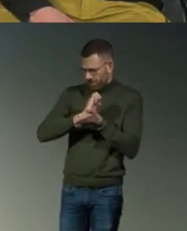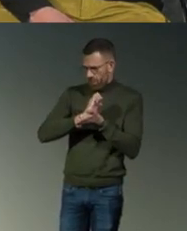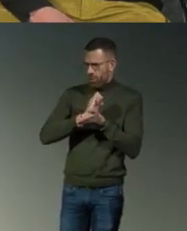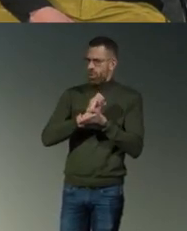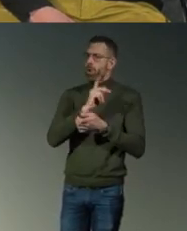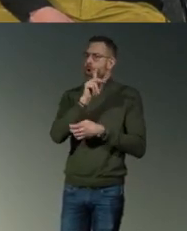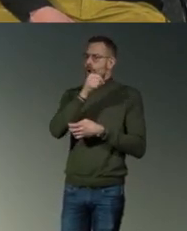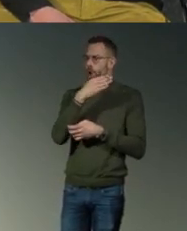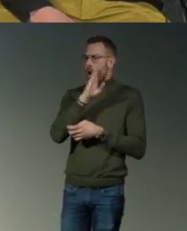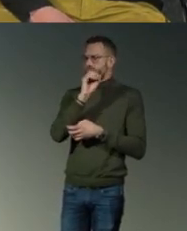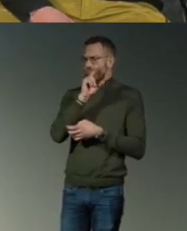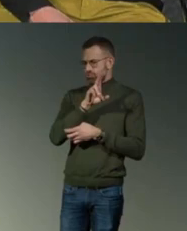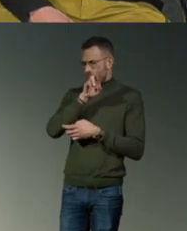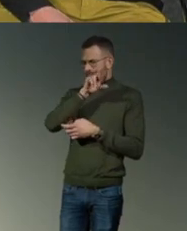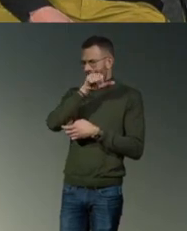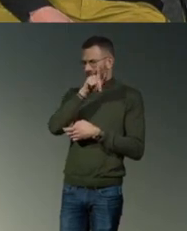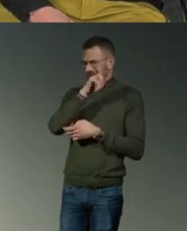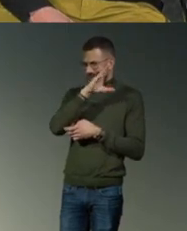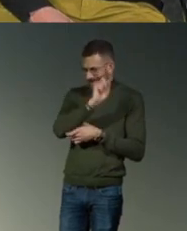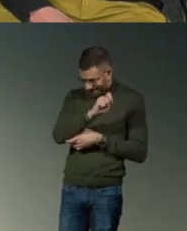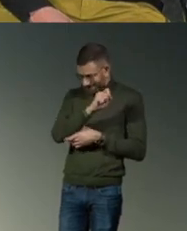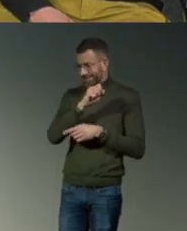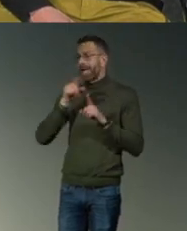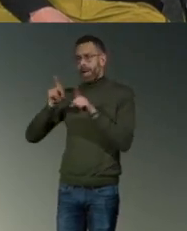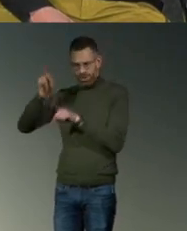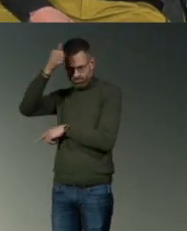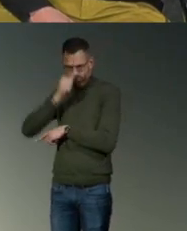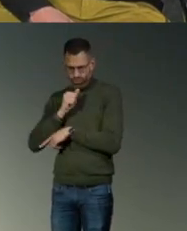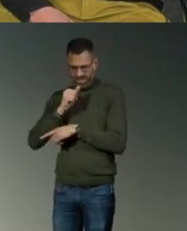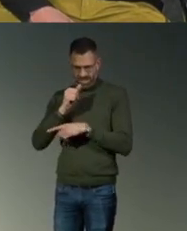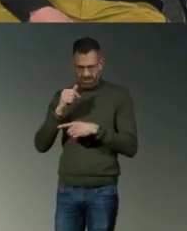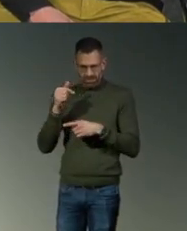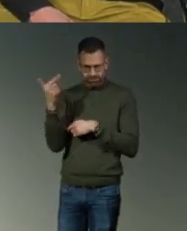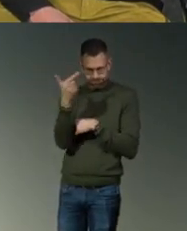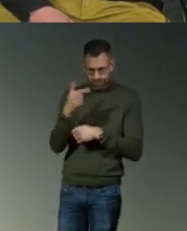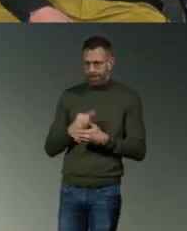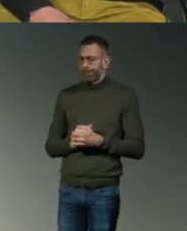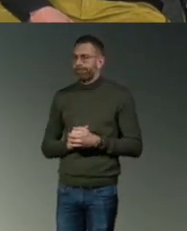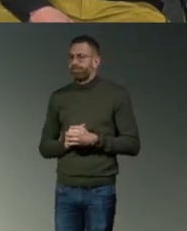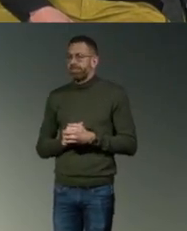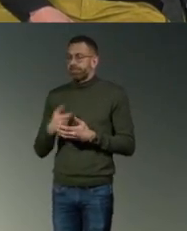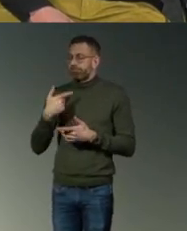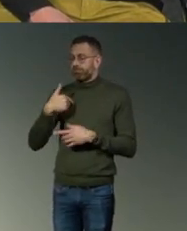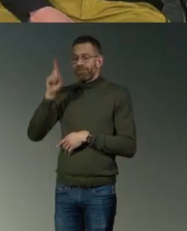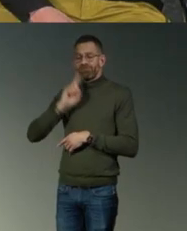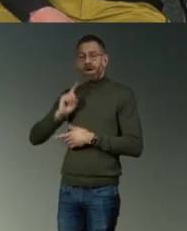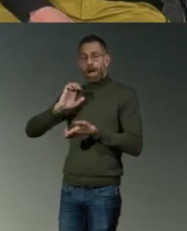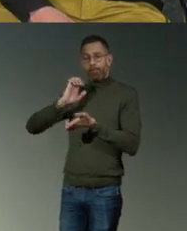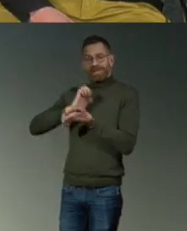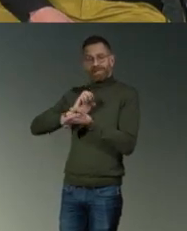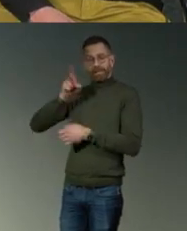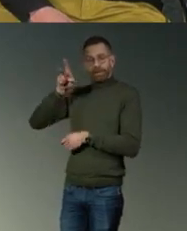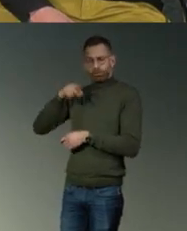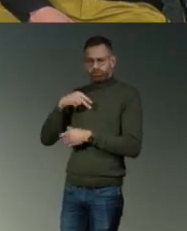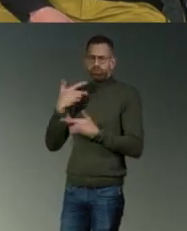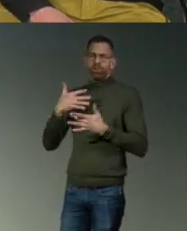des Confluences. Le musée aime qu'on le précise. Et quand Laurence Bourgeon, mon éditrice, j'avais déjà fait un livre